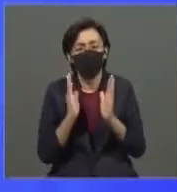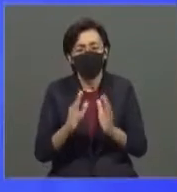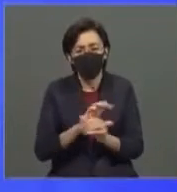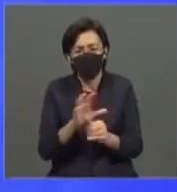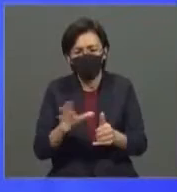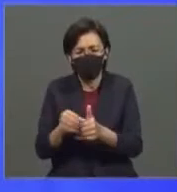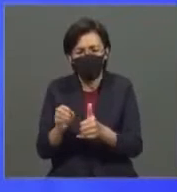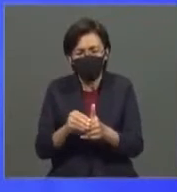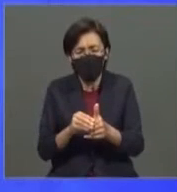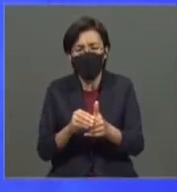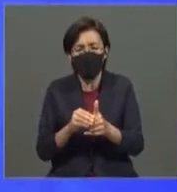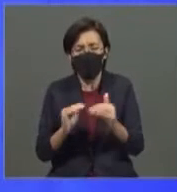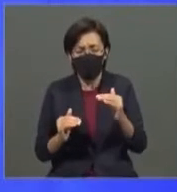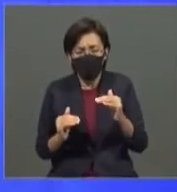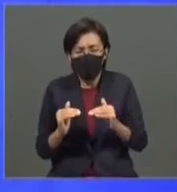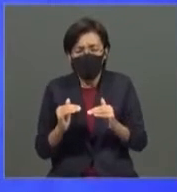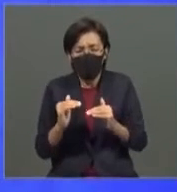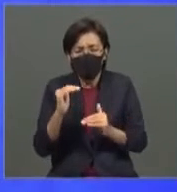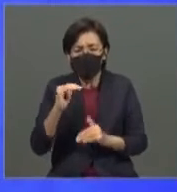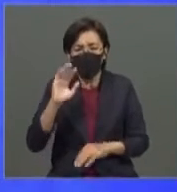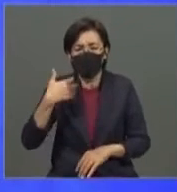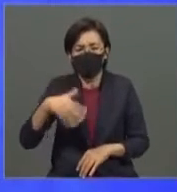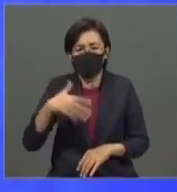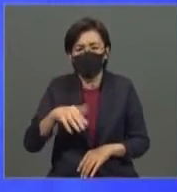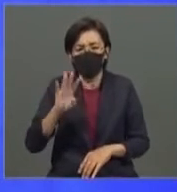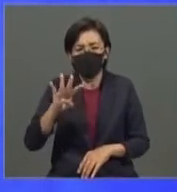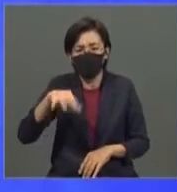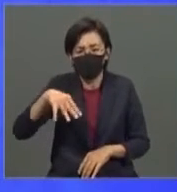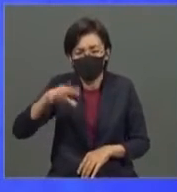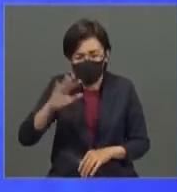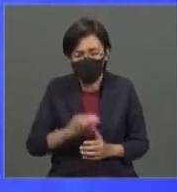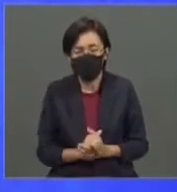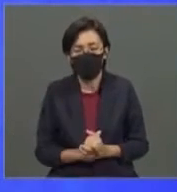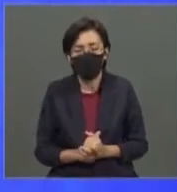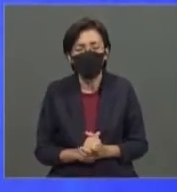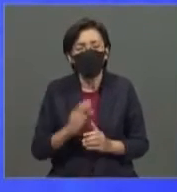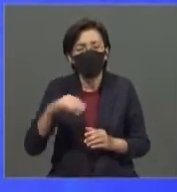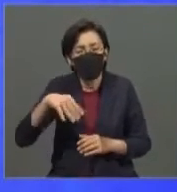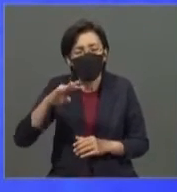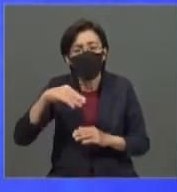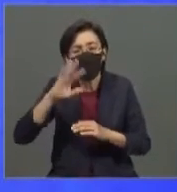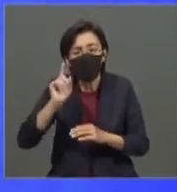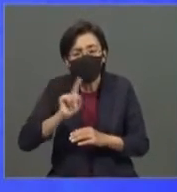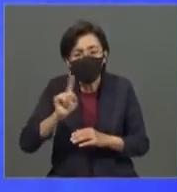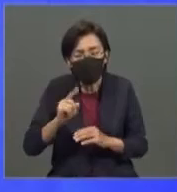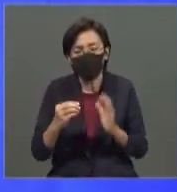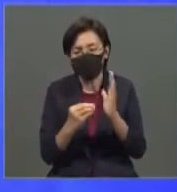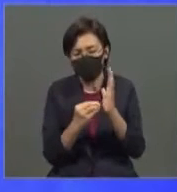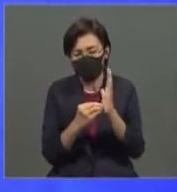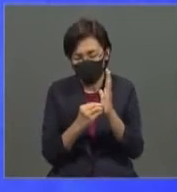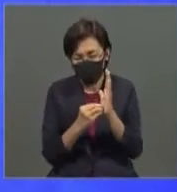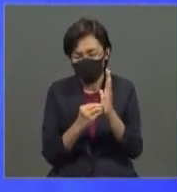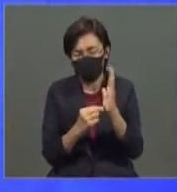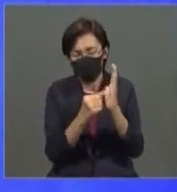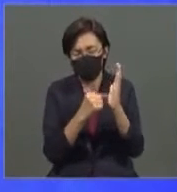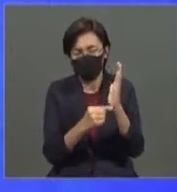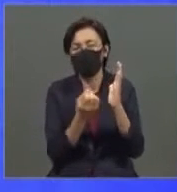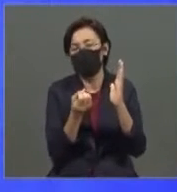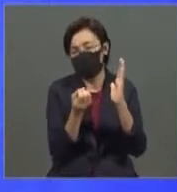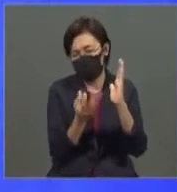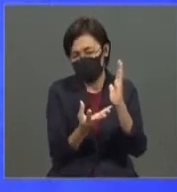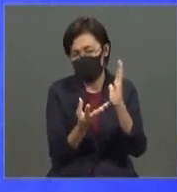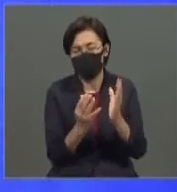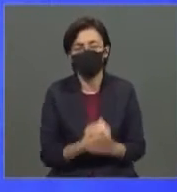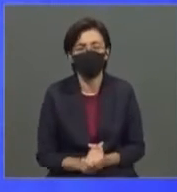ายคนเห็นว่าสูงถึง 4,000 เนี่ยแต่จริงๆแล้วพื้นที่หลักที่เราพบการติดเชื้อยังคงอยู่ในพื้นที่กรุงเทพมหานครและปริมณฑ